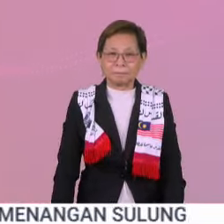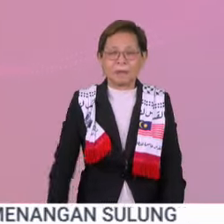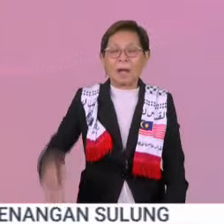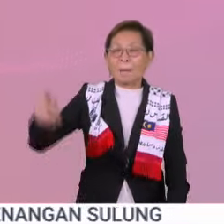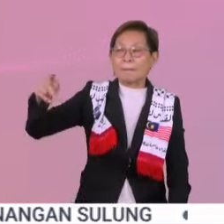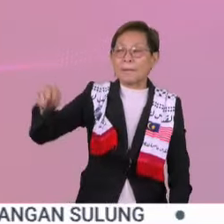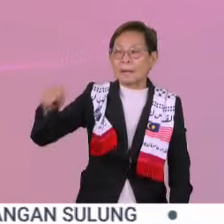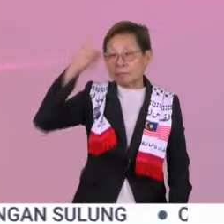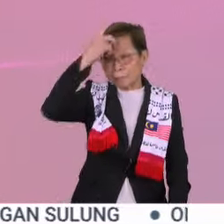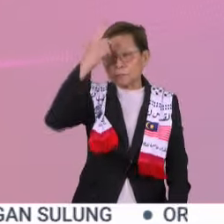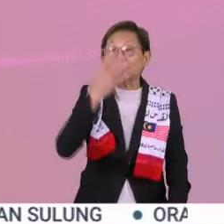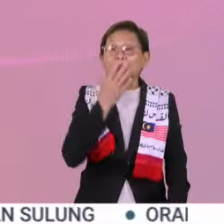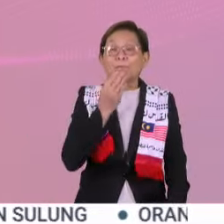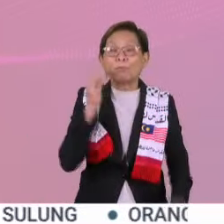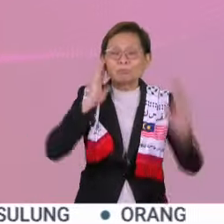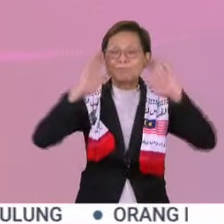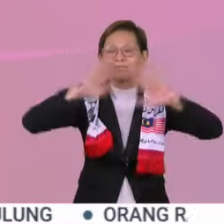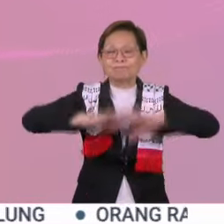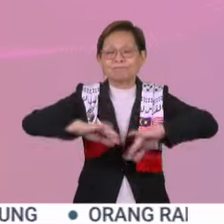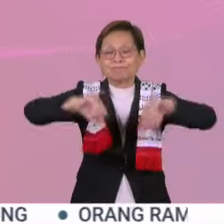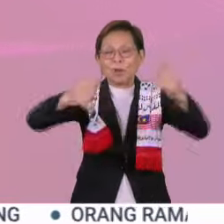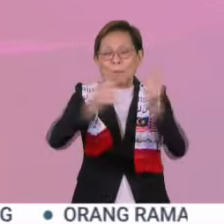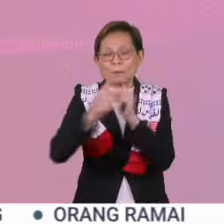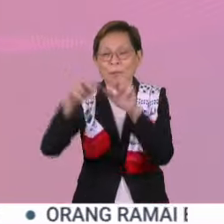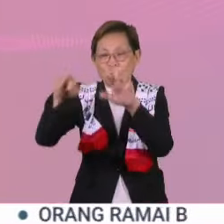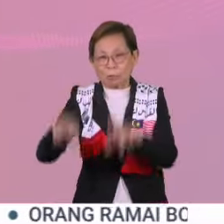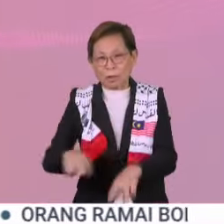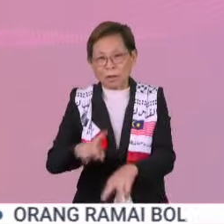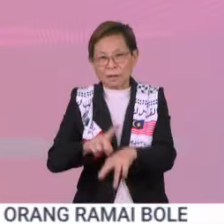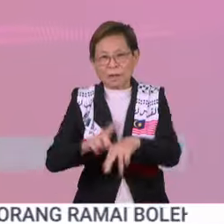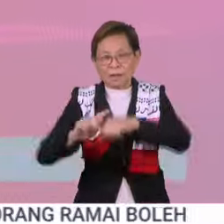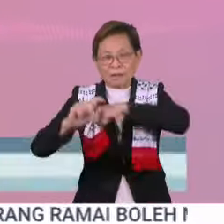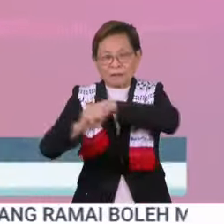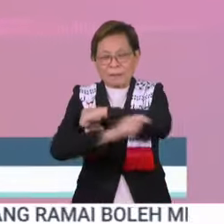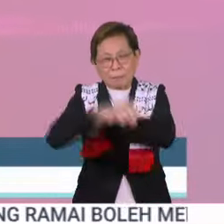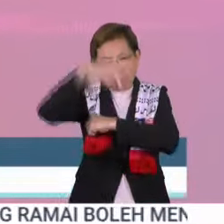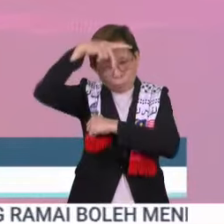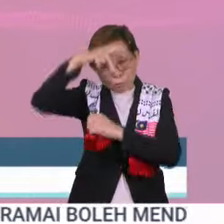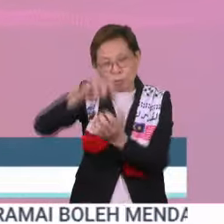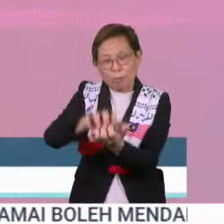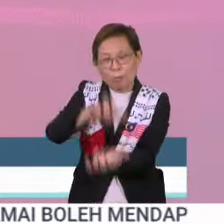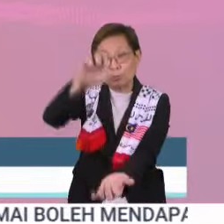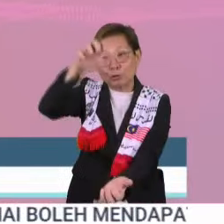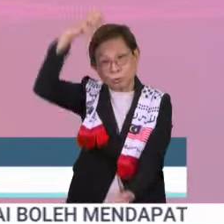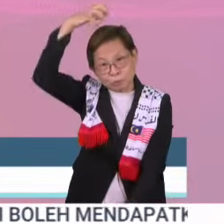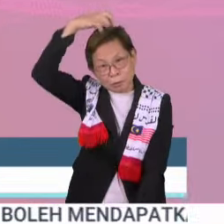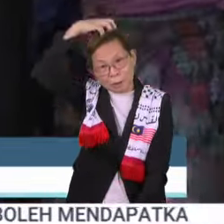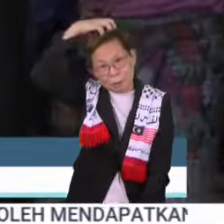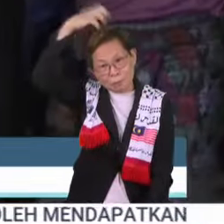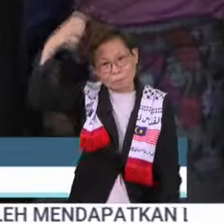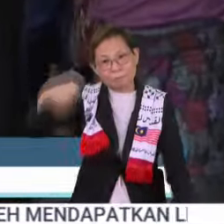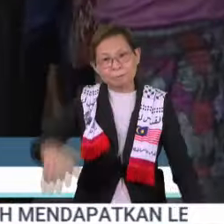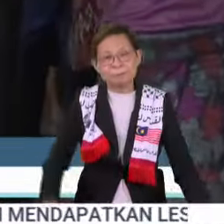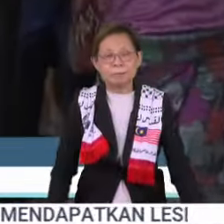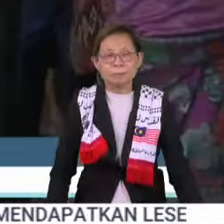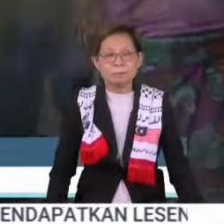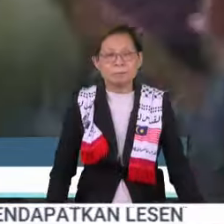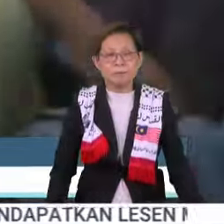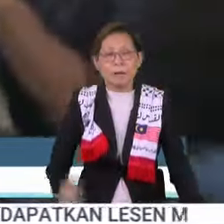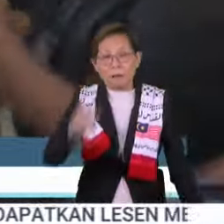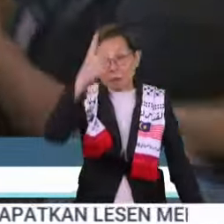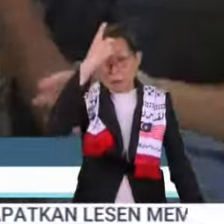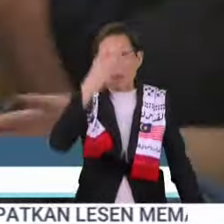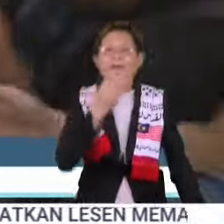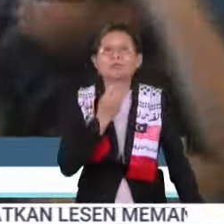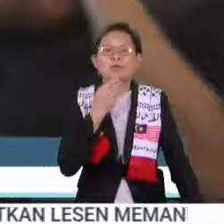Perdana Menteri Datuk Seri Anwar Ibrahim menunaikan solat jumaat bersama rakyat di masjid Taman puta puchong Selangor beliau yang